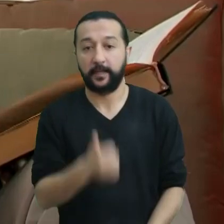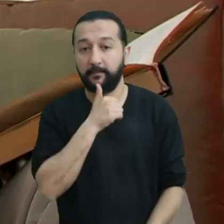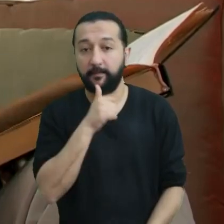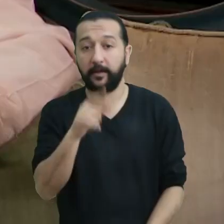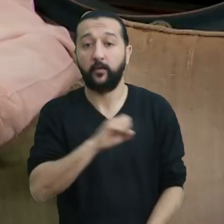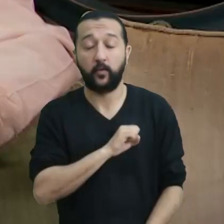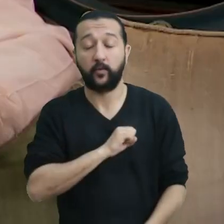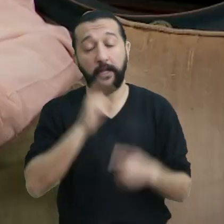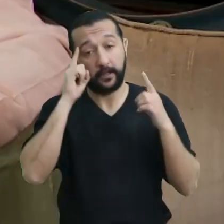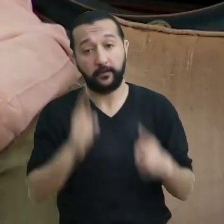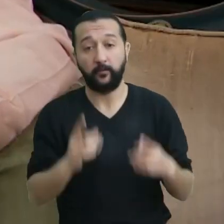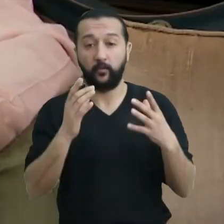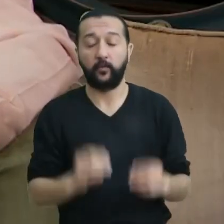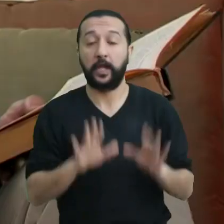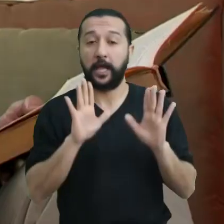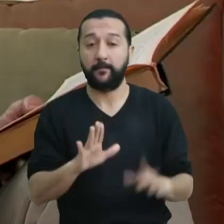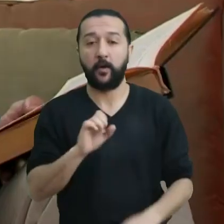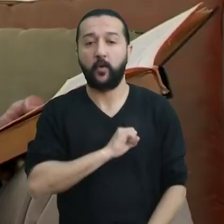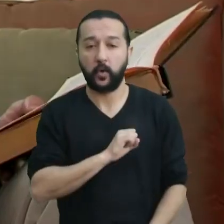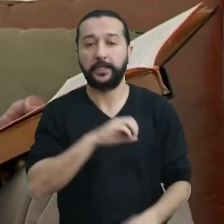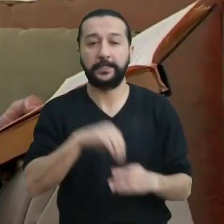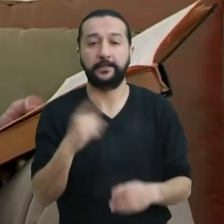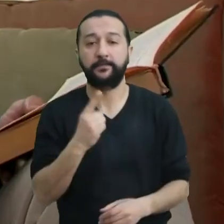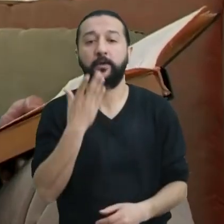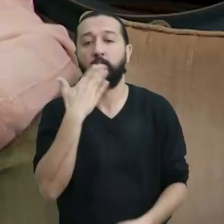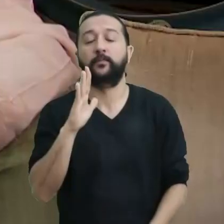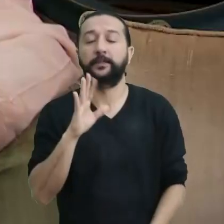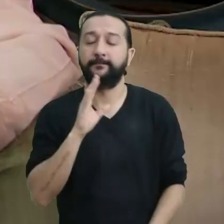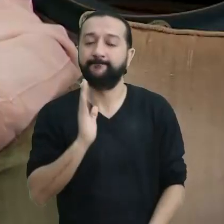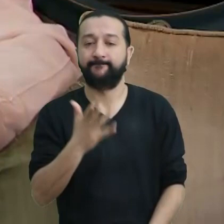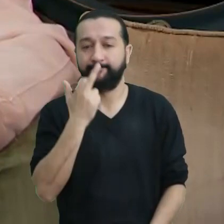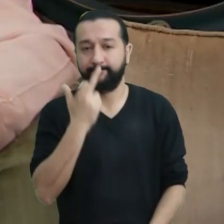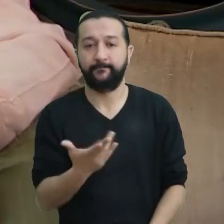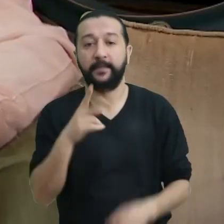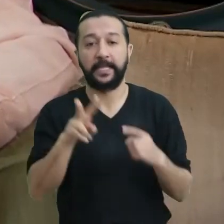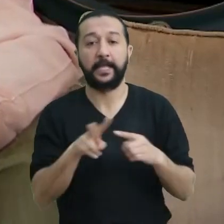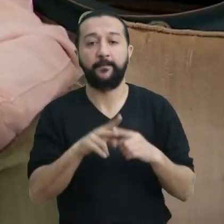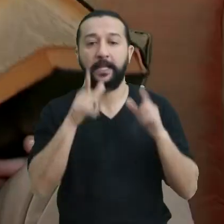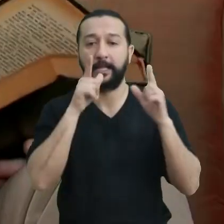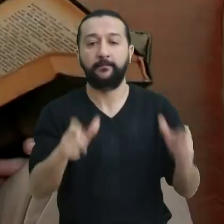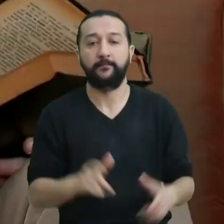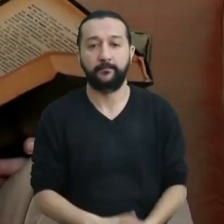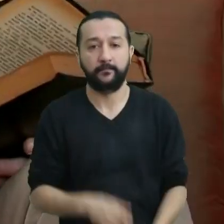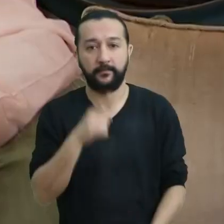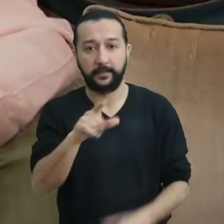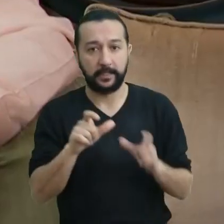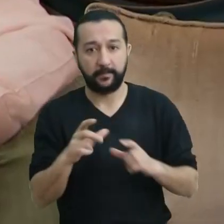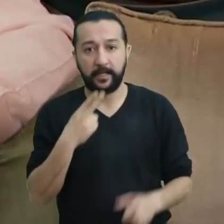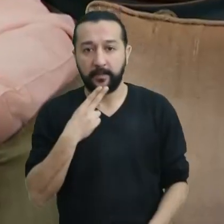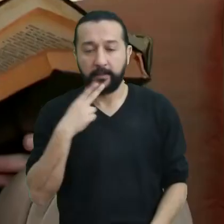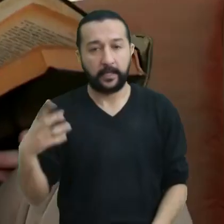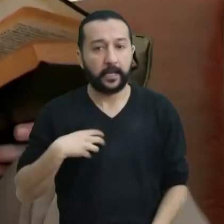Baba ödümüz patladı. Ama öyle korkulacak bir şey de yokmuş ha. Kemal'im. Serpil annemin